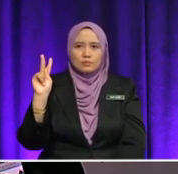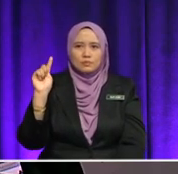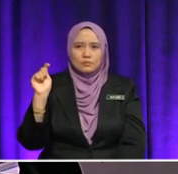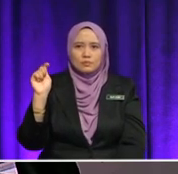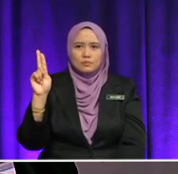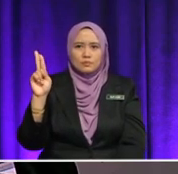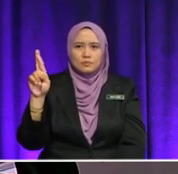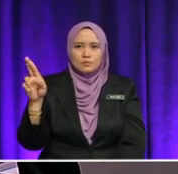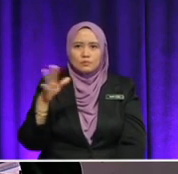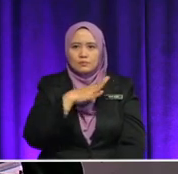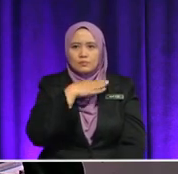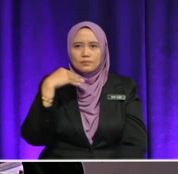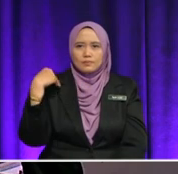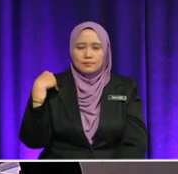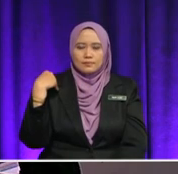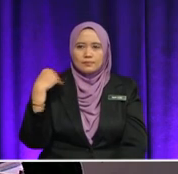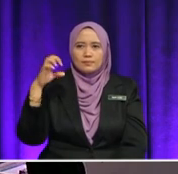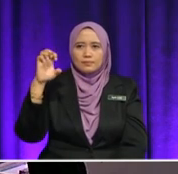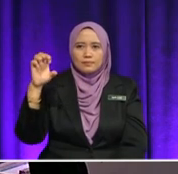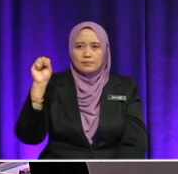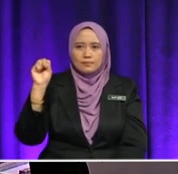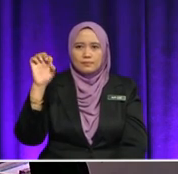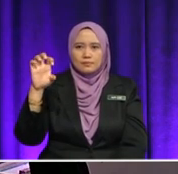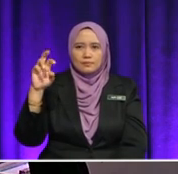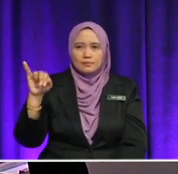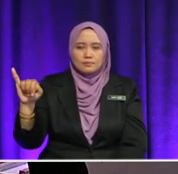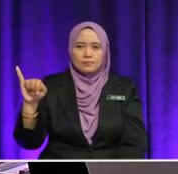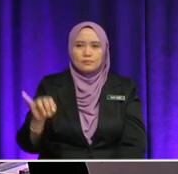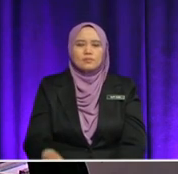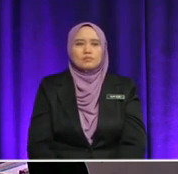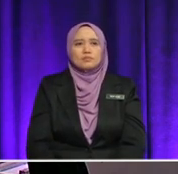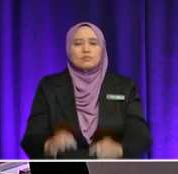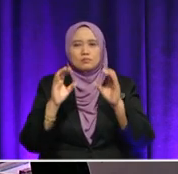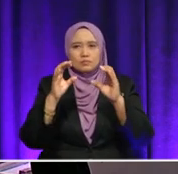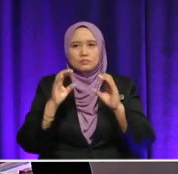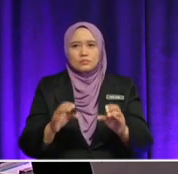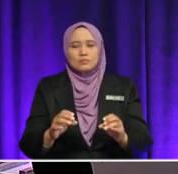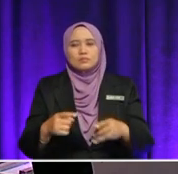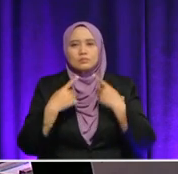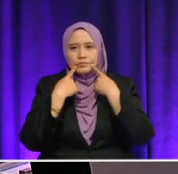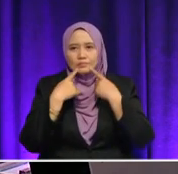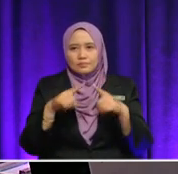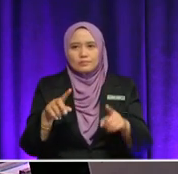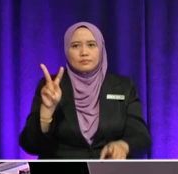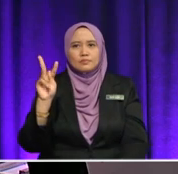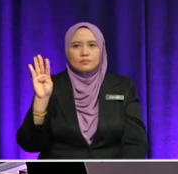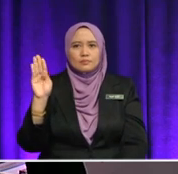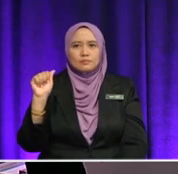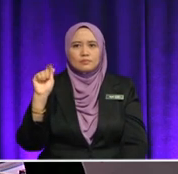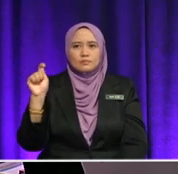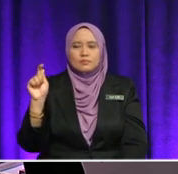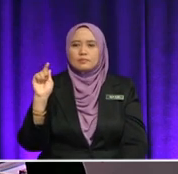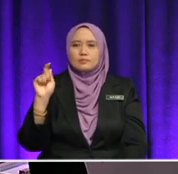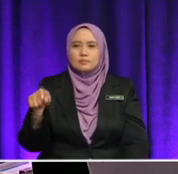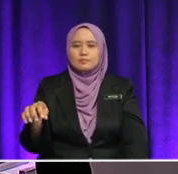ada biasanya di bagian akhir salat dan cara menjawab satu saja yaitu membina ayat lengkap